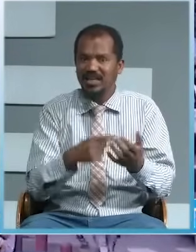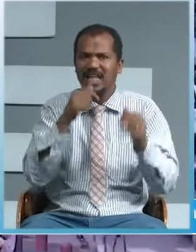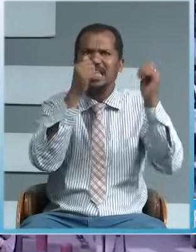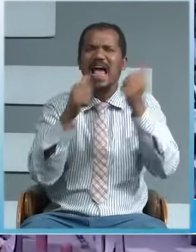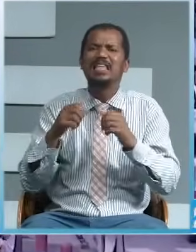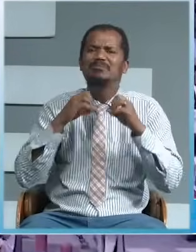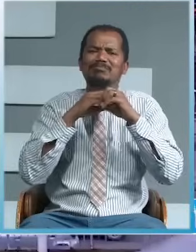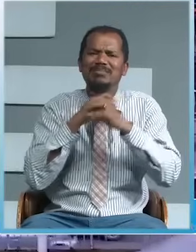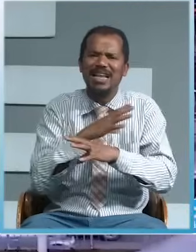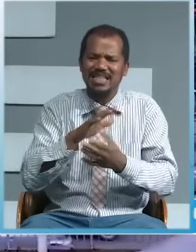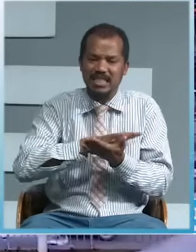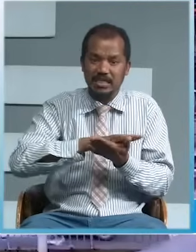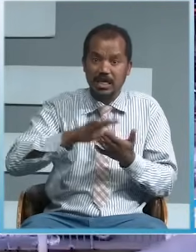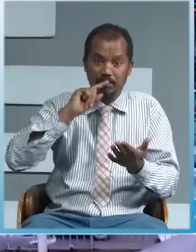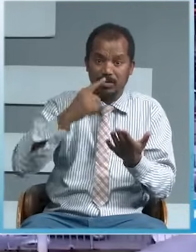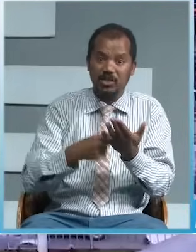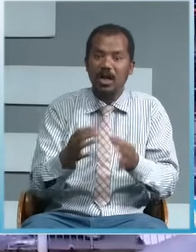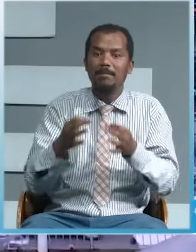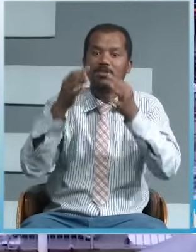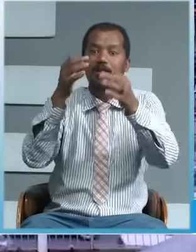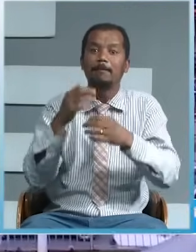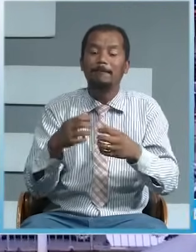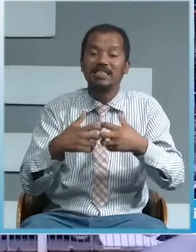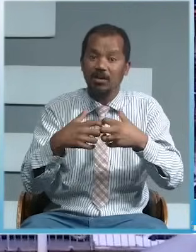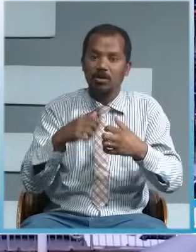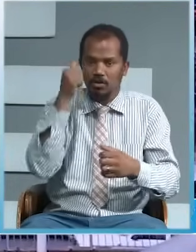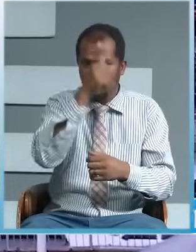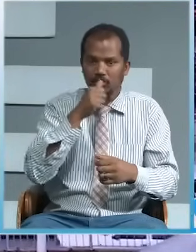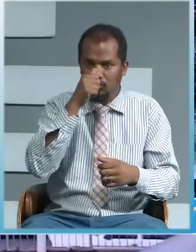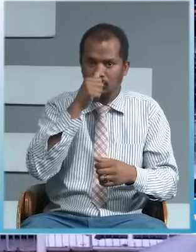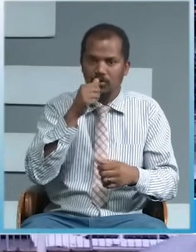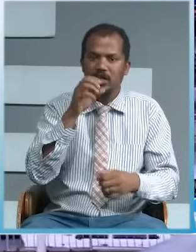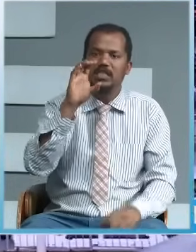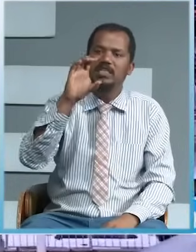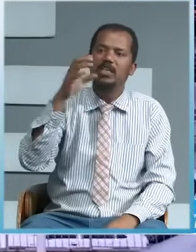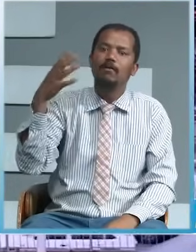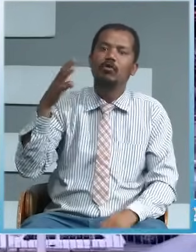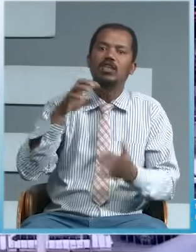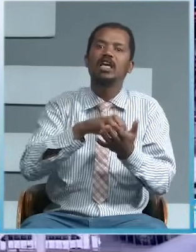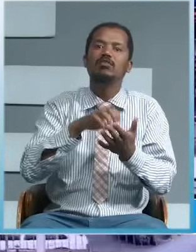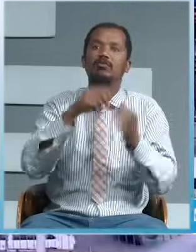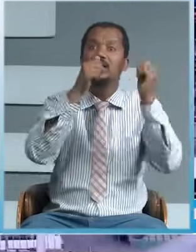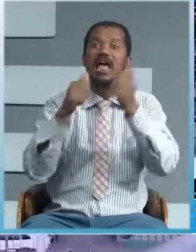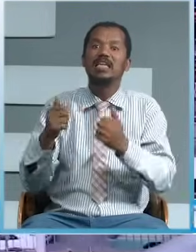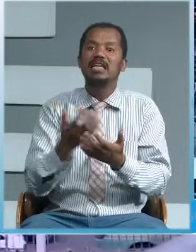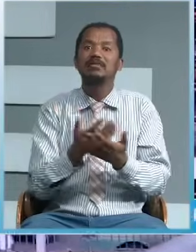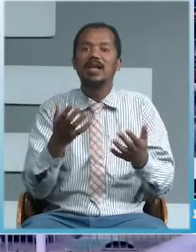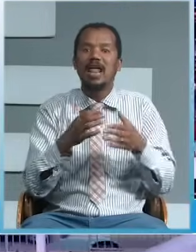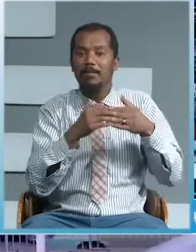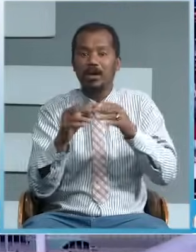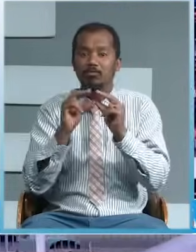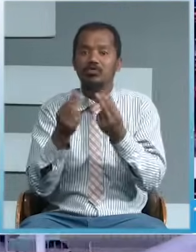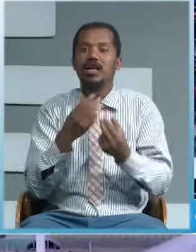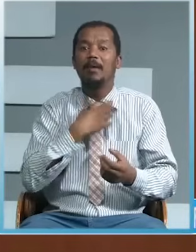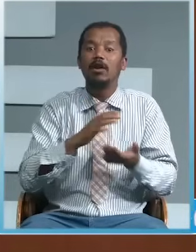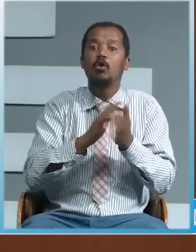እነዚህ የአየር ብክለትና ጥራትን መረጃ የሚያስተላልፉ መሳሪያዎችን ኢትዮጵያ የሲ40 የከተሞች የአየር ንብረት አመራር ቡድን